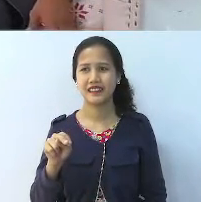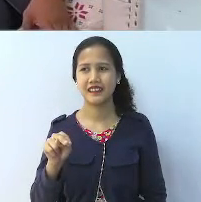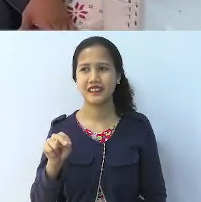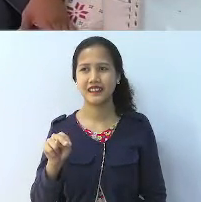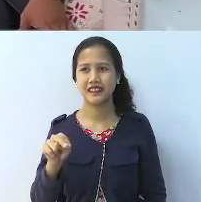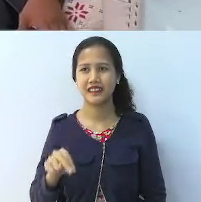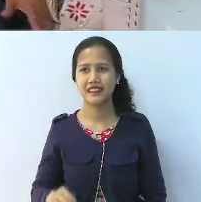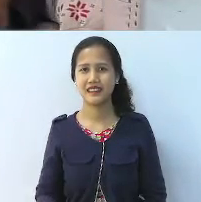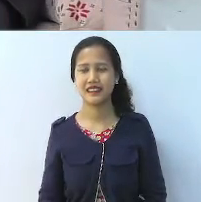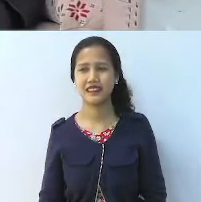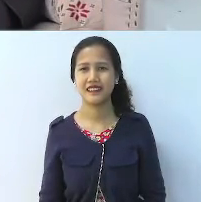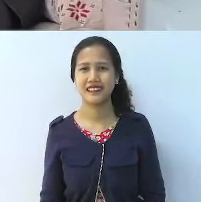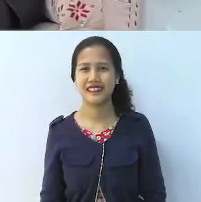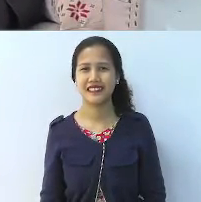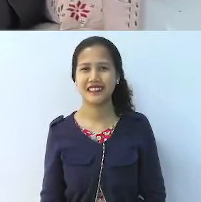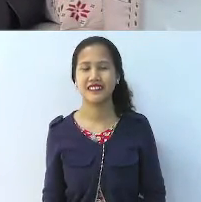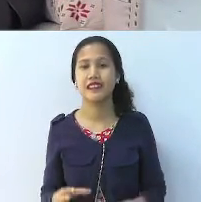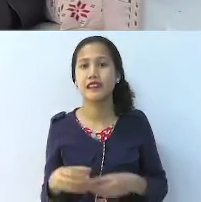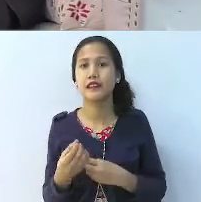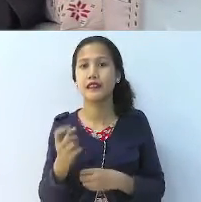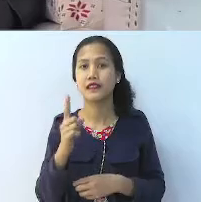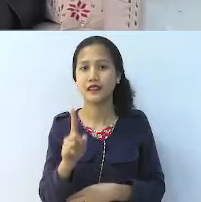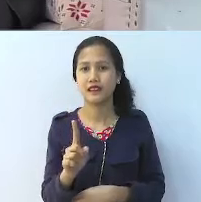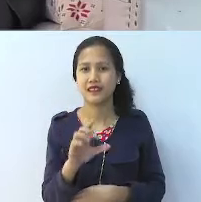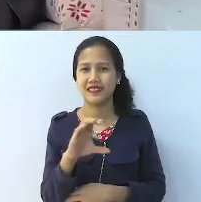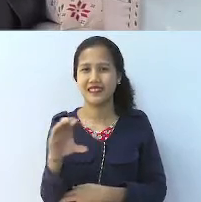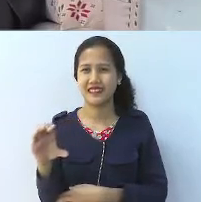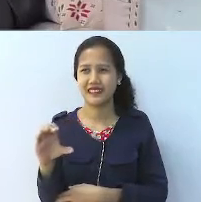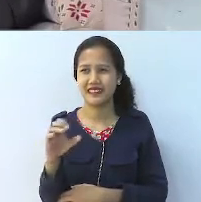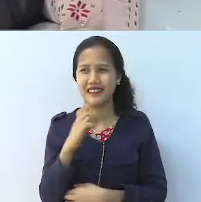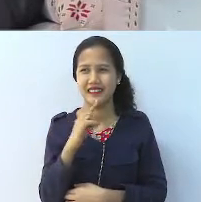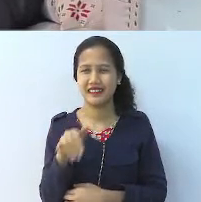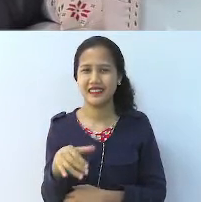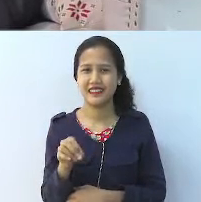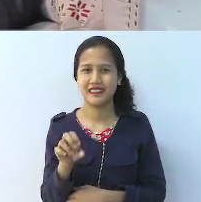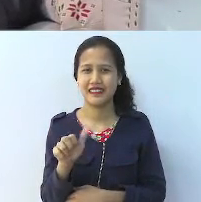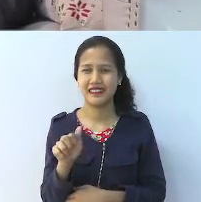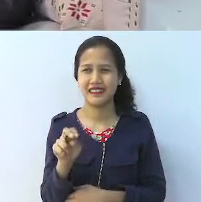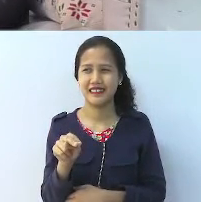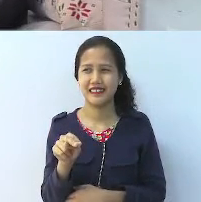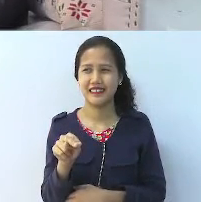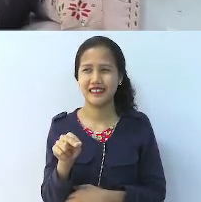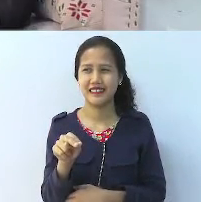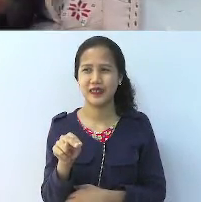Joanne. Isa lang ang hinihingi. In-enumerate lahat. In-enumerate lahat. Isa lang ibig sabihin